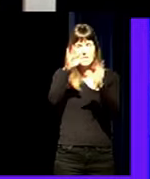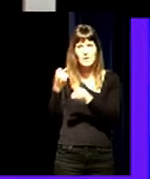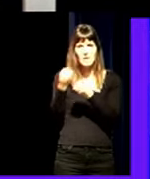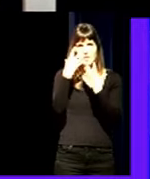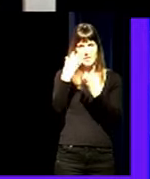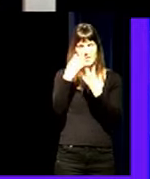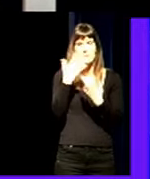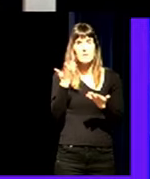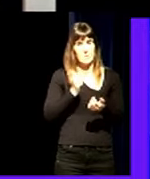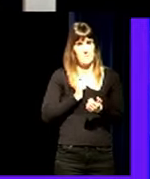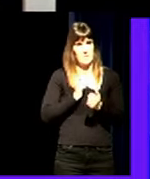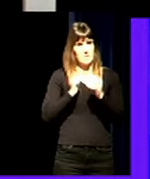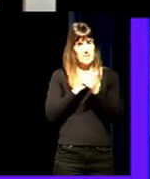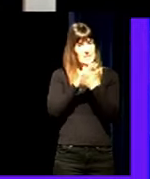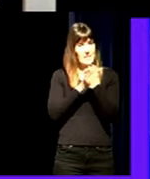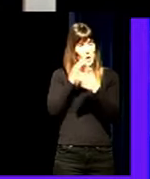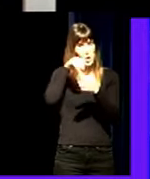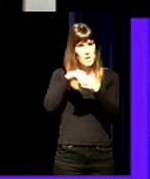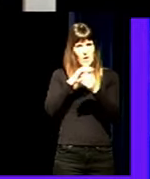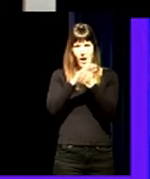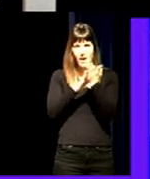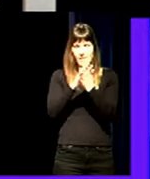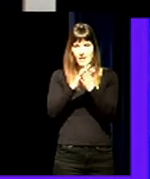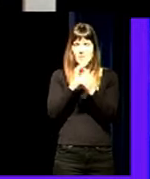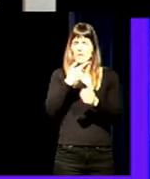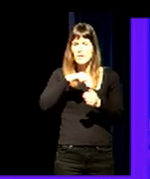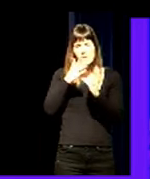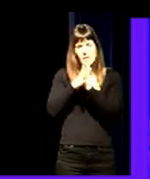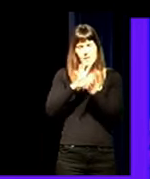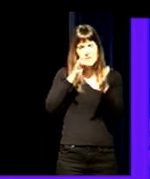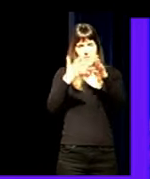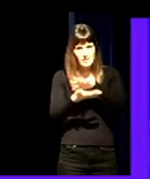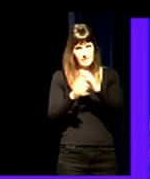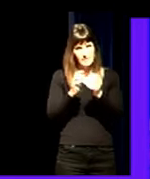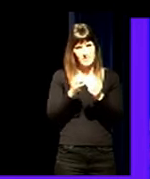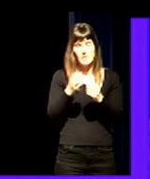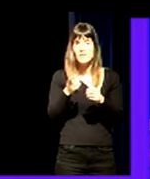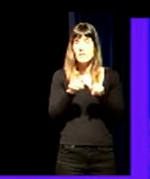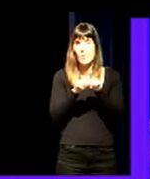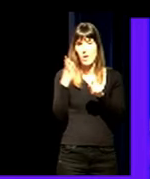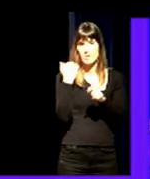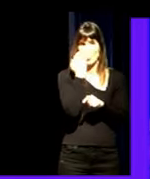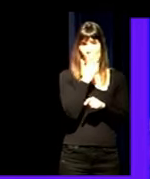egin eta eman buelta. Beste gauzak adibidez ipuinekin egin genuen bezala. Adibidez, azatik,